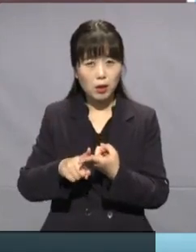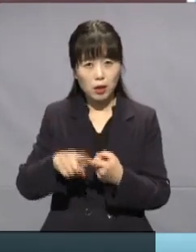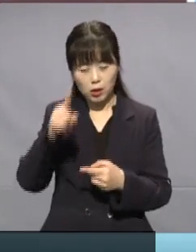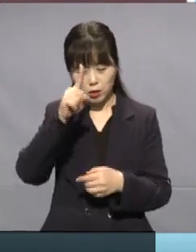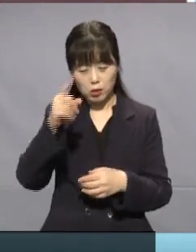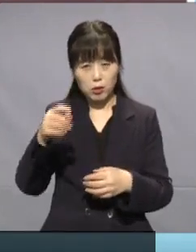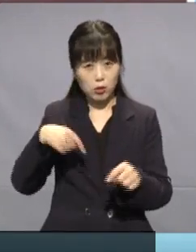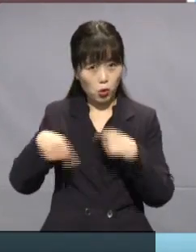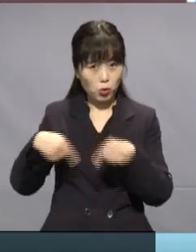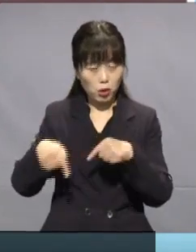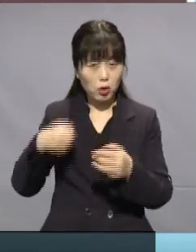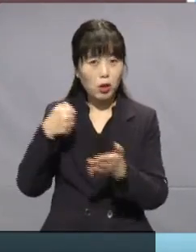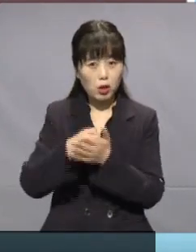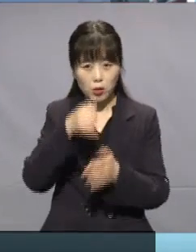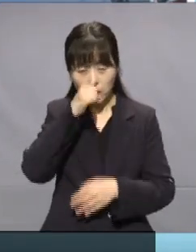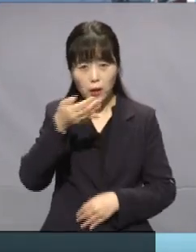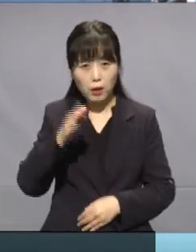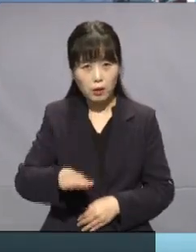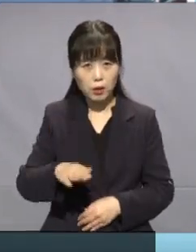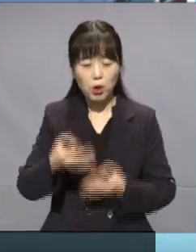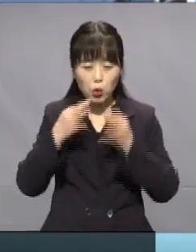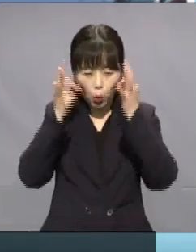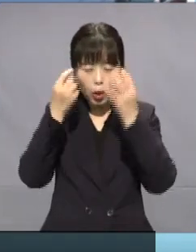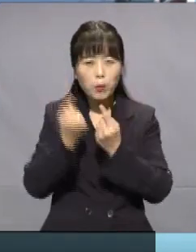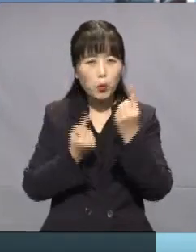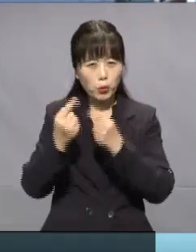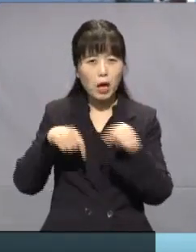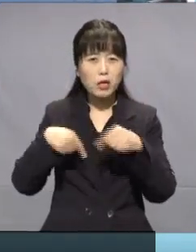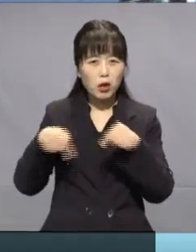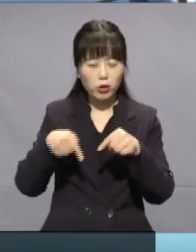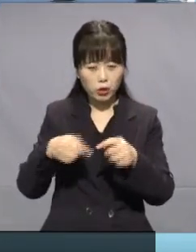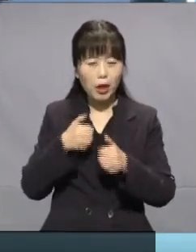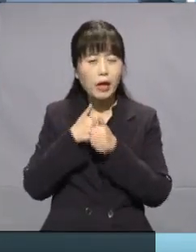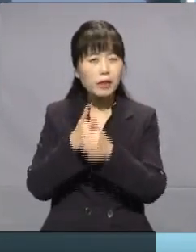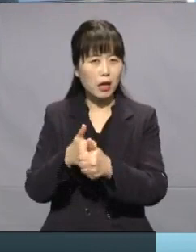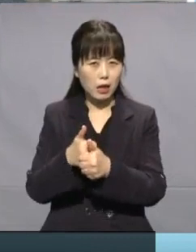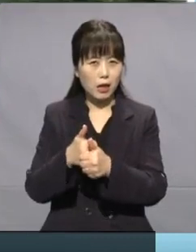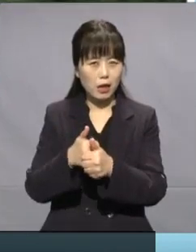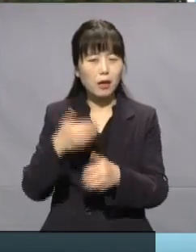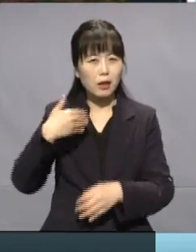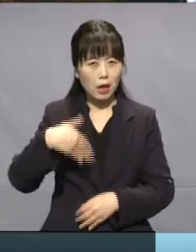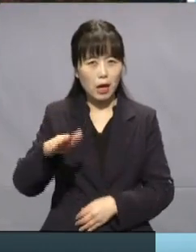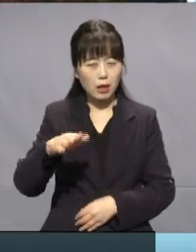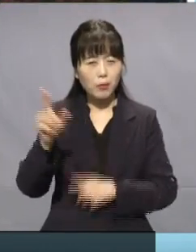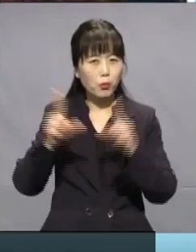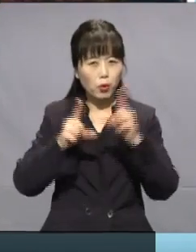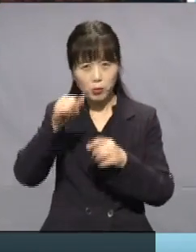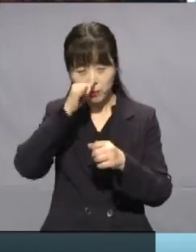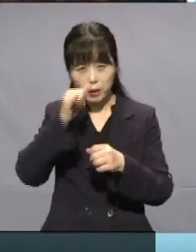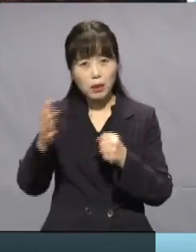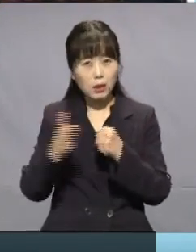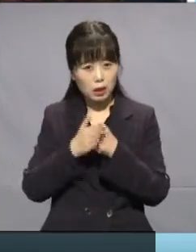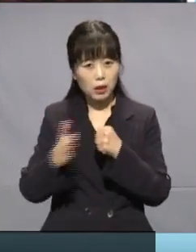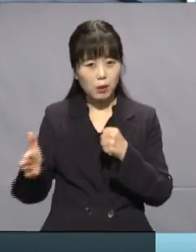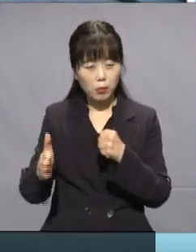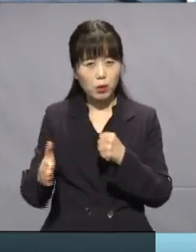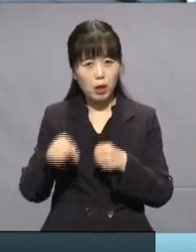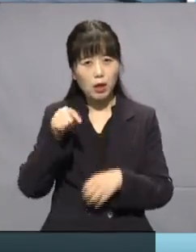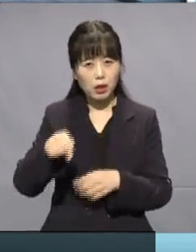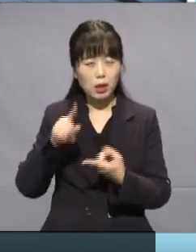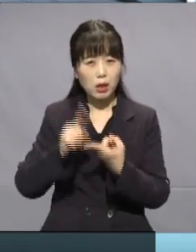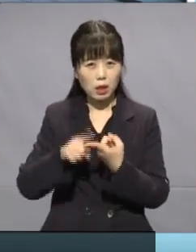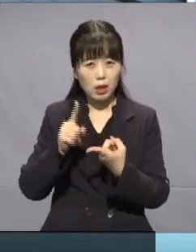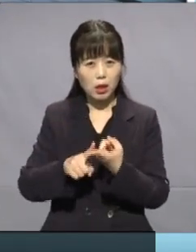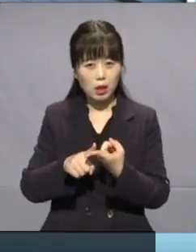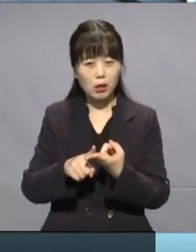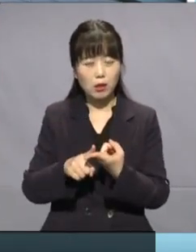정해진 건데 그런 것이 노력보다는 정책의 흐름에 따라서 가는 부분들이 어 지금 많았기 때문에 어 이런 부분들이